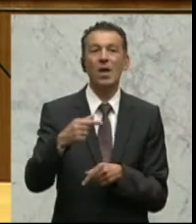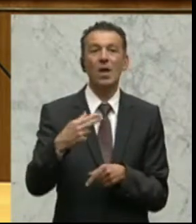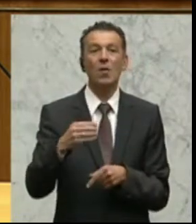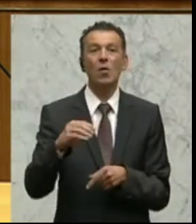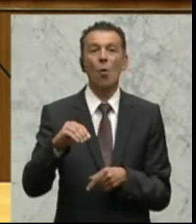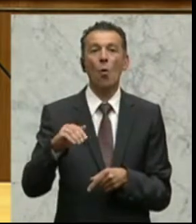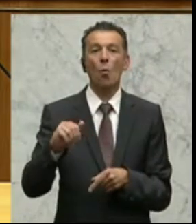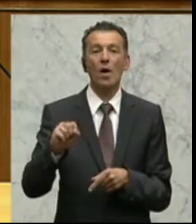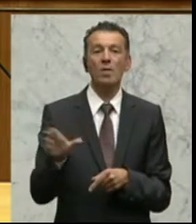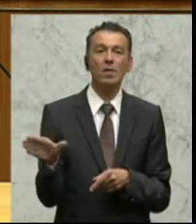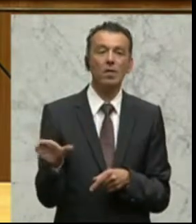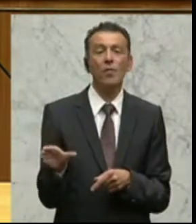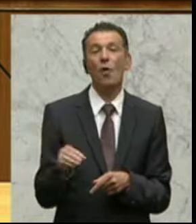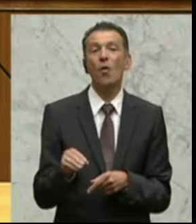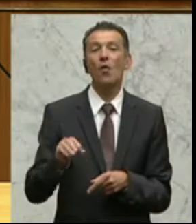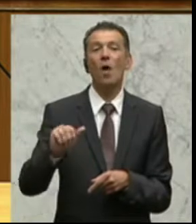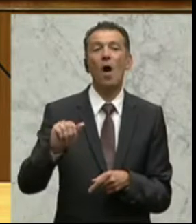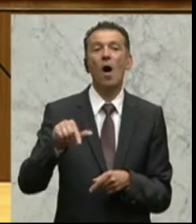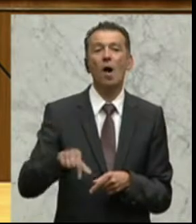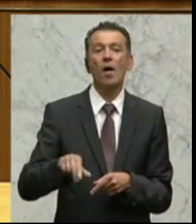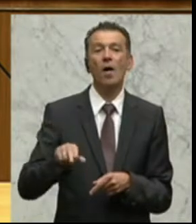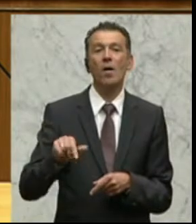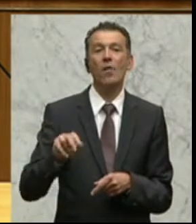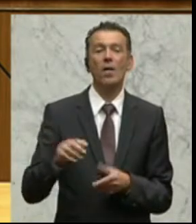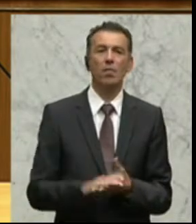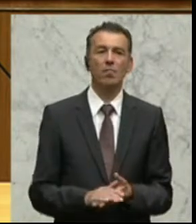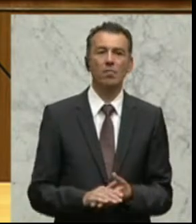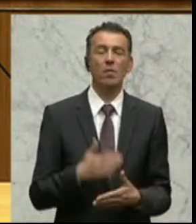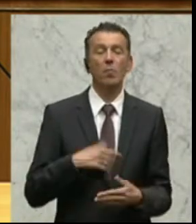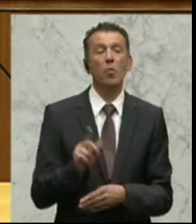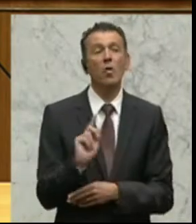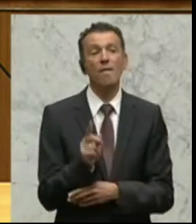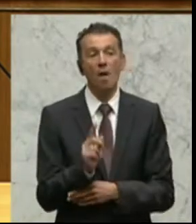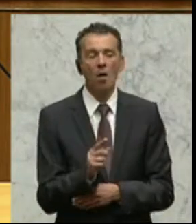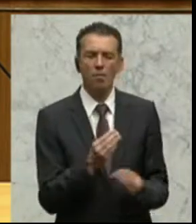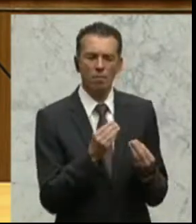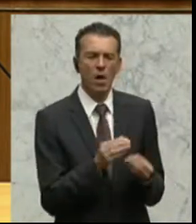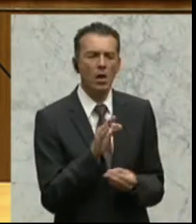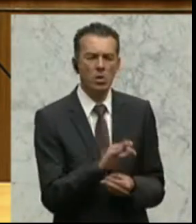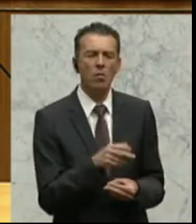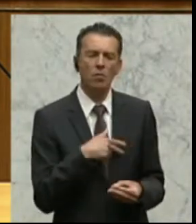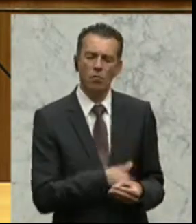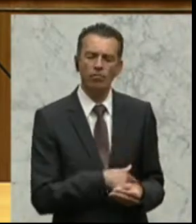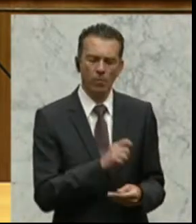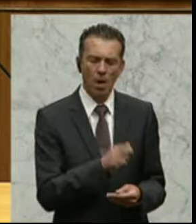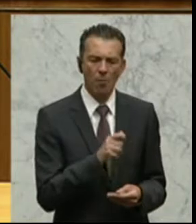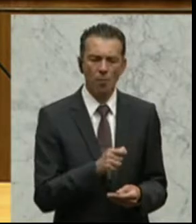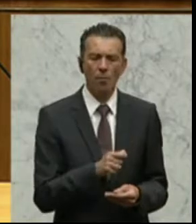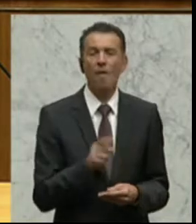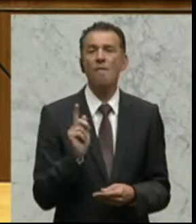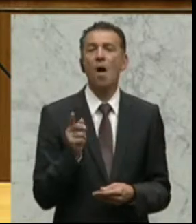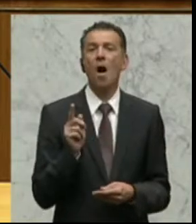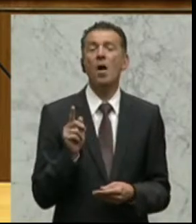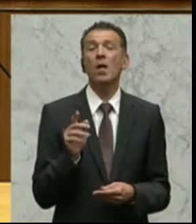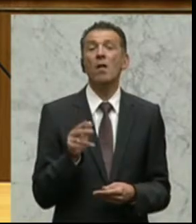hiermit warnen, bei aller persönlichen Wertschätzung der Abgeordneten der Sozialdemokratie, ich möchte warnen vor dem sozialistischen Gedankengut. Die SPÖ